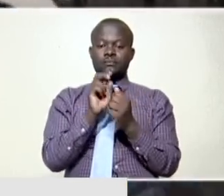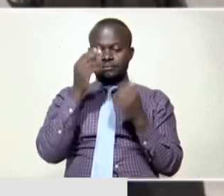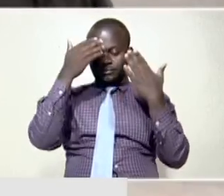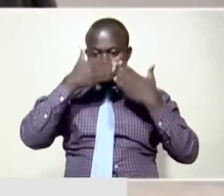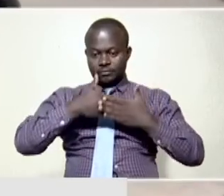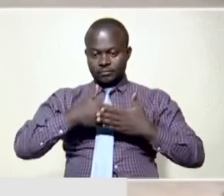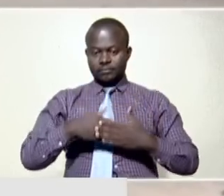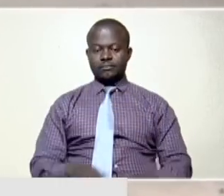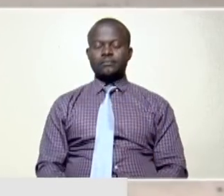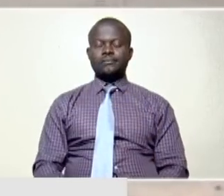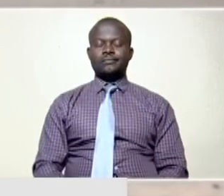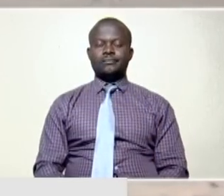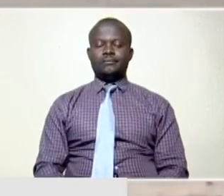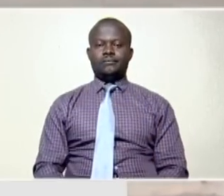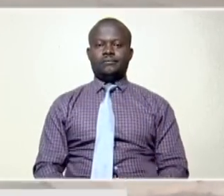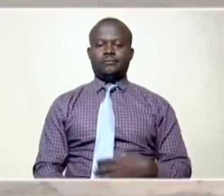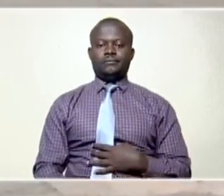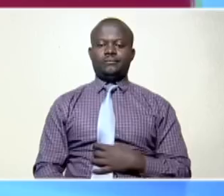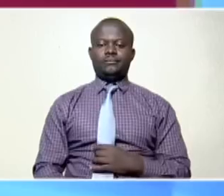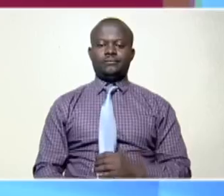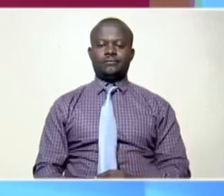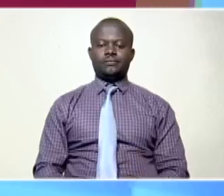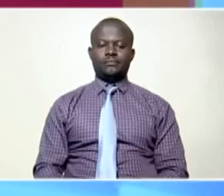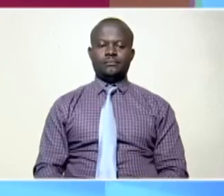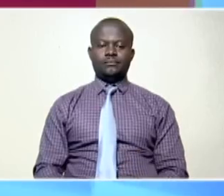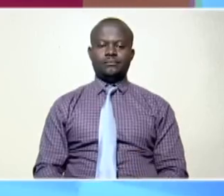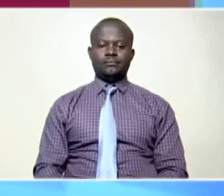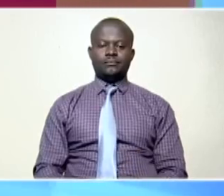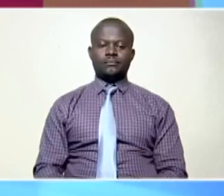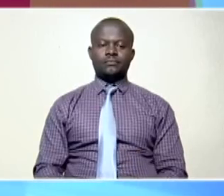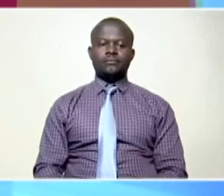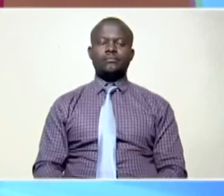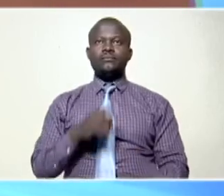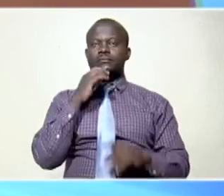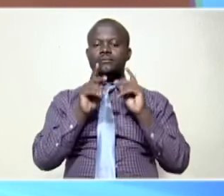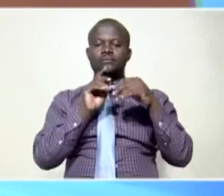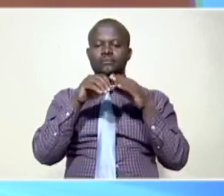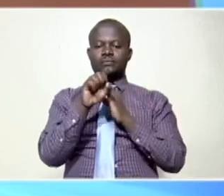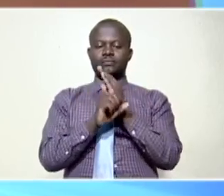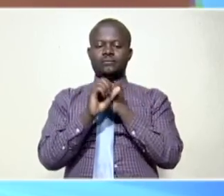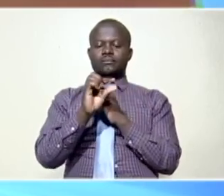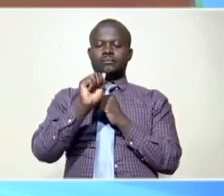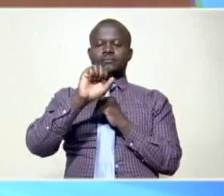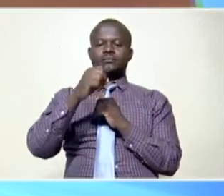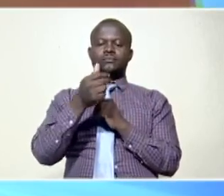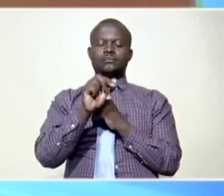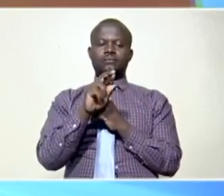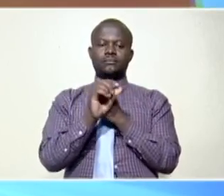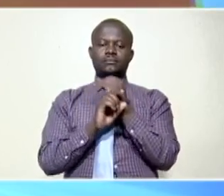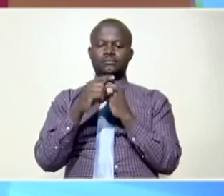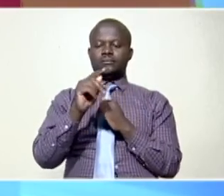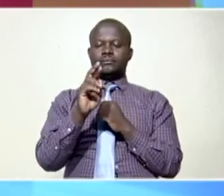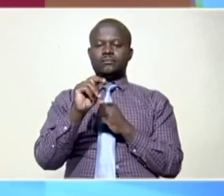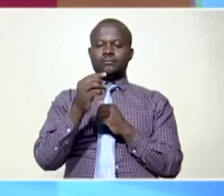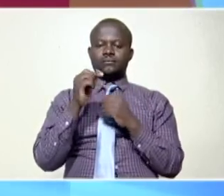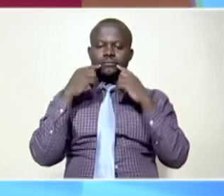z'umugoroba. Hari Muhirwa mu karere ka Musanze. Hari abaturage mu murenge wa Gasharini mu karere ka Karongi